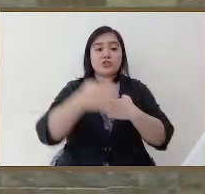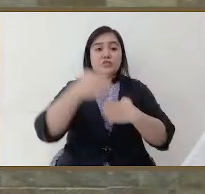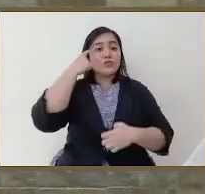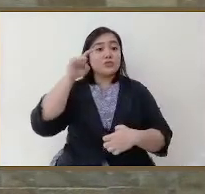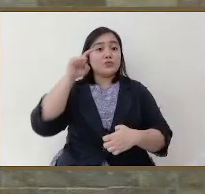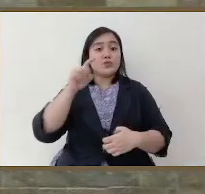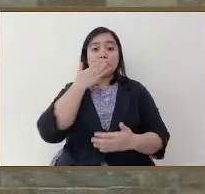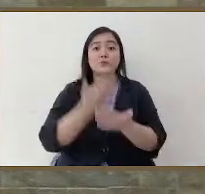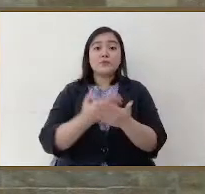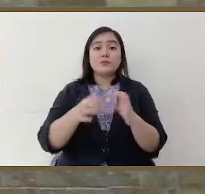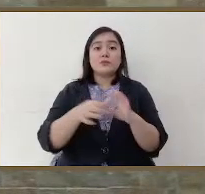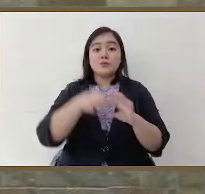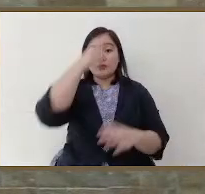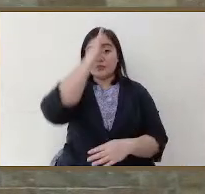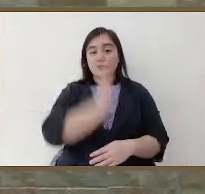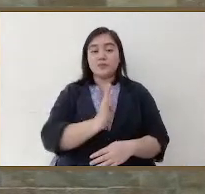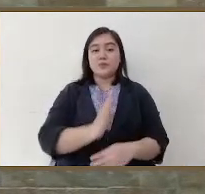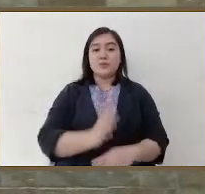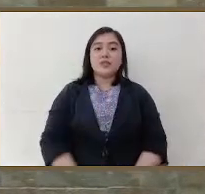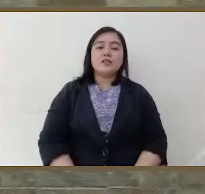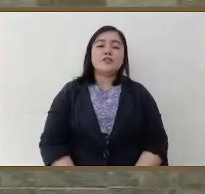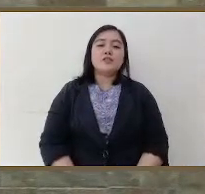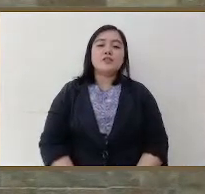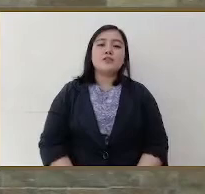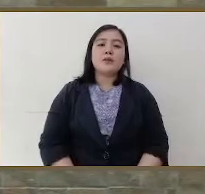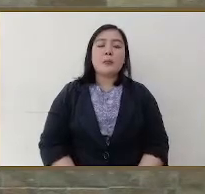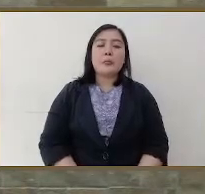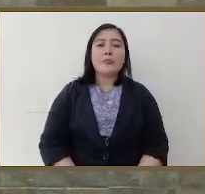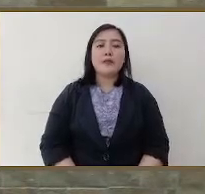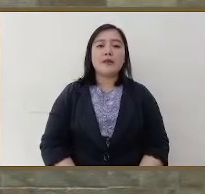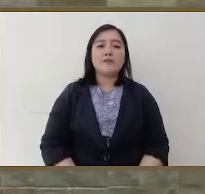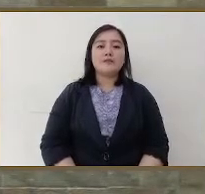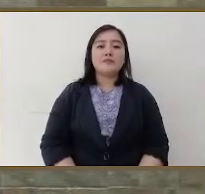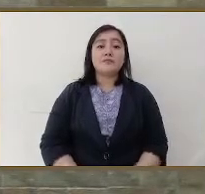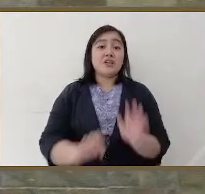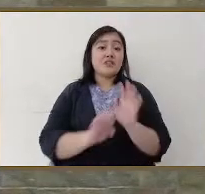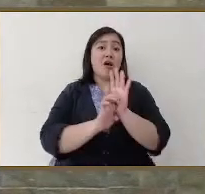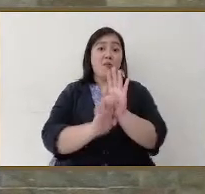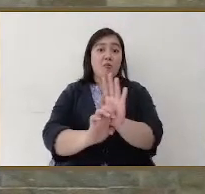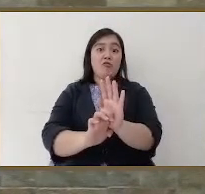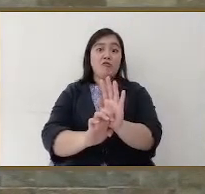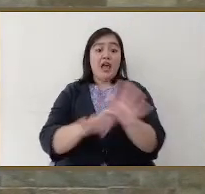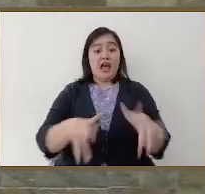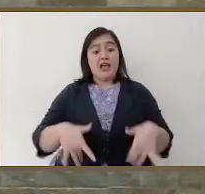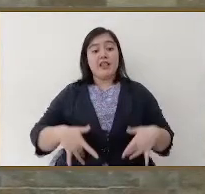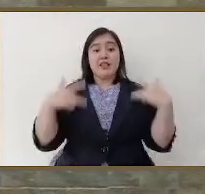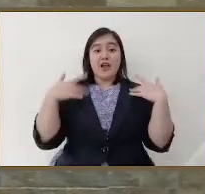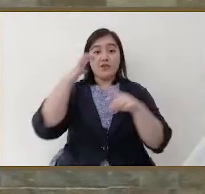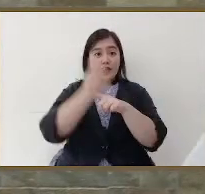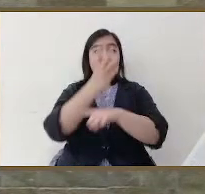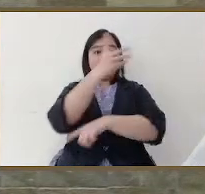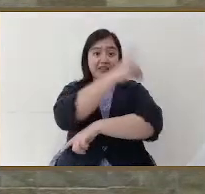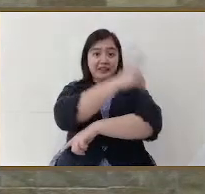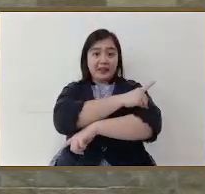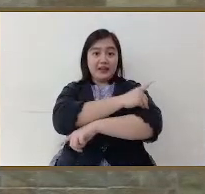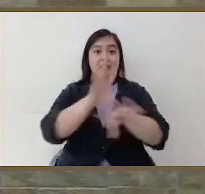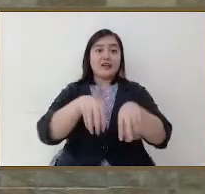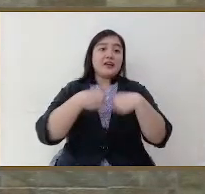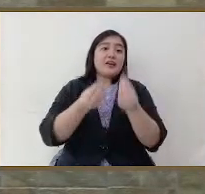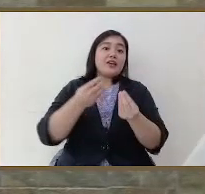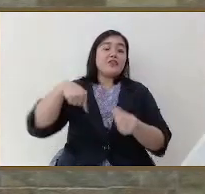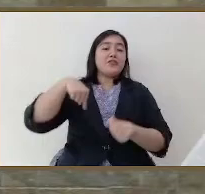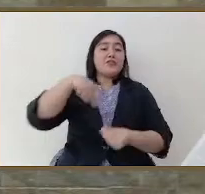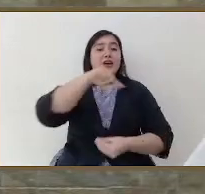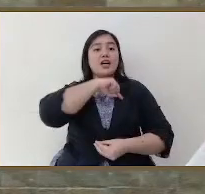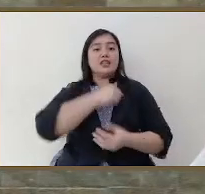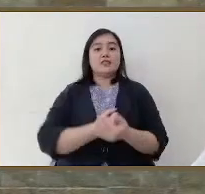ipalit sa buhay na araw-araw na ipinagkakaloob sa atin ng Panginoon? Anong pwedeng ipagpalit natin